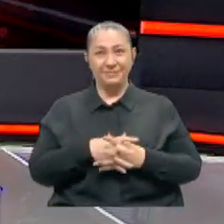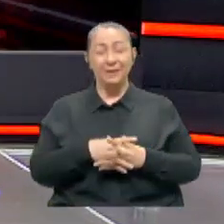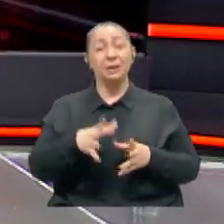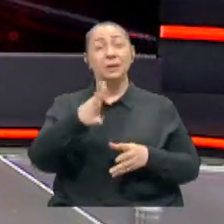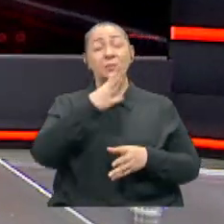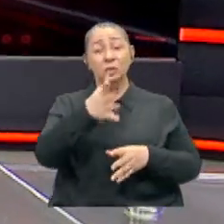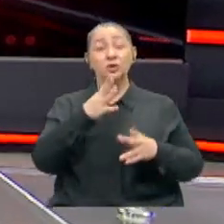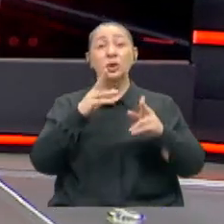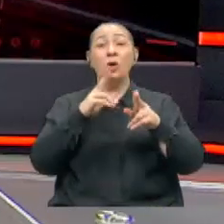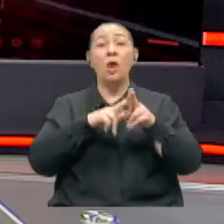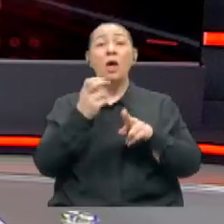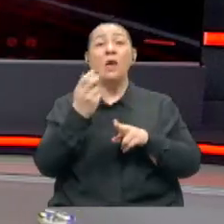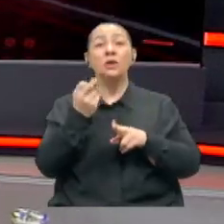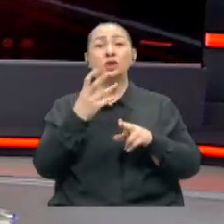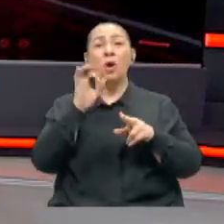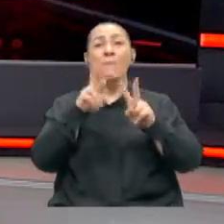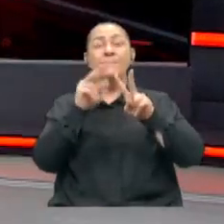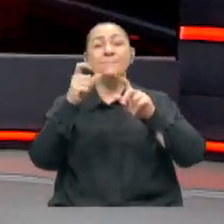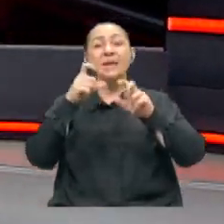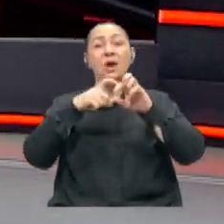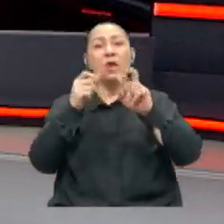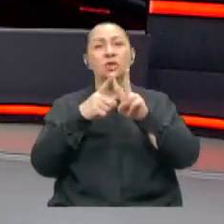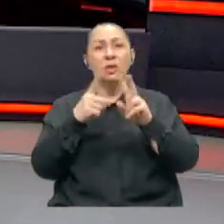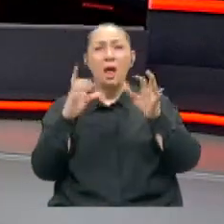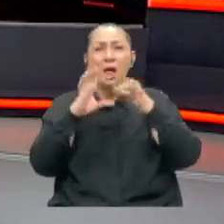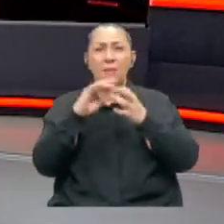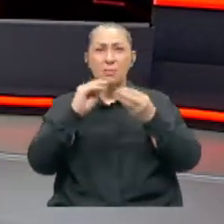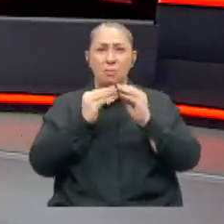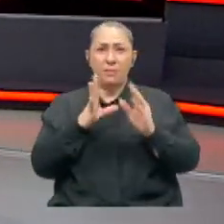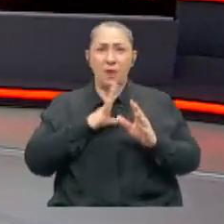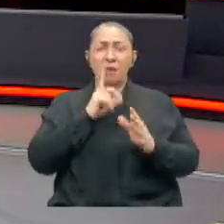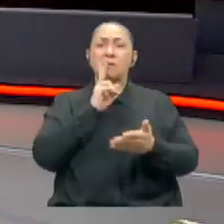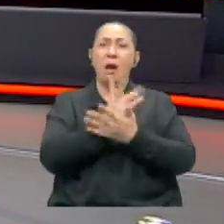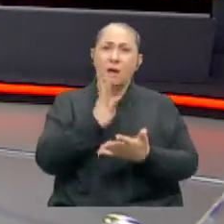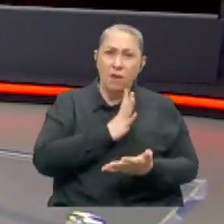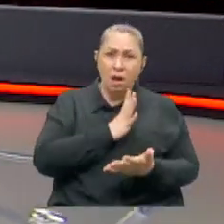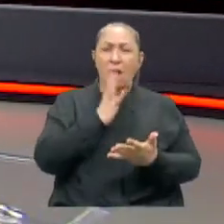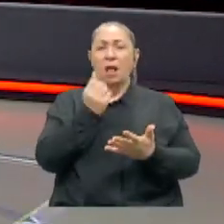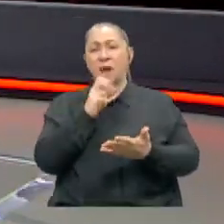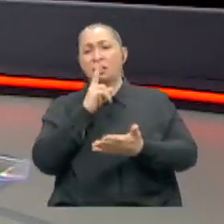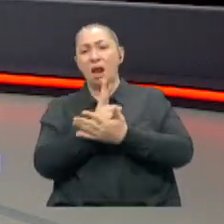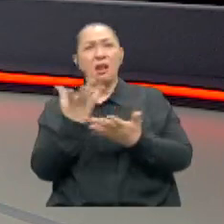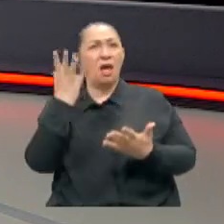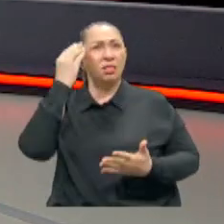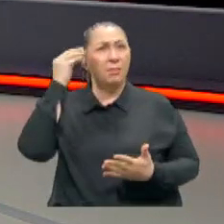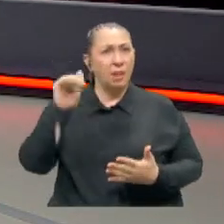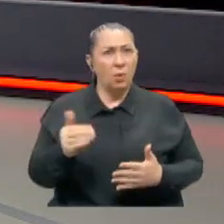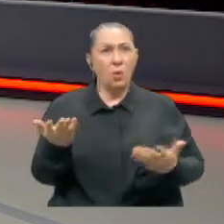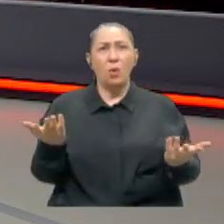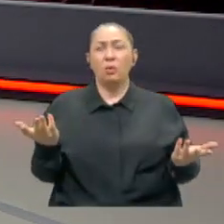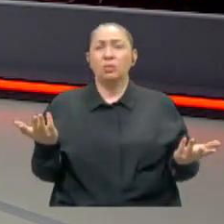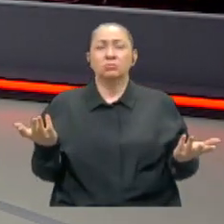bu biliyorsunuz kabid 19'da ve o mikrofonla ilgili bir mesele var bir takım kararlar alınıyor alınan kararlar ne manaya